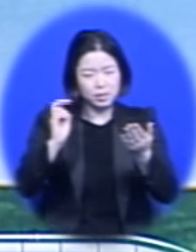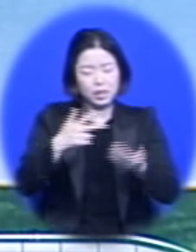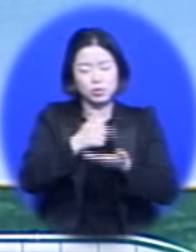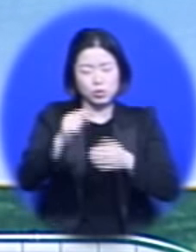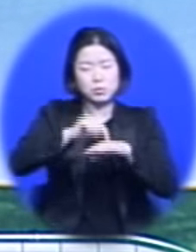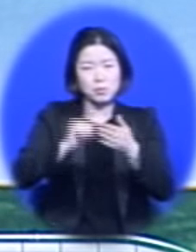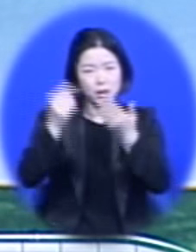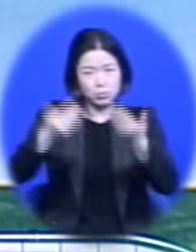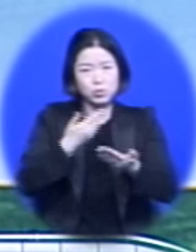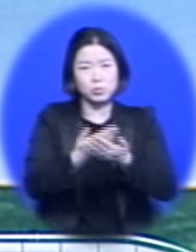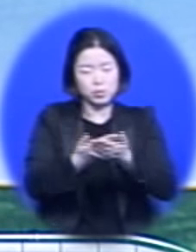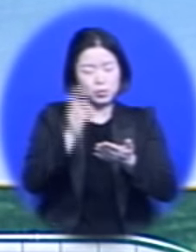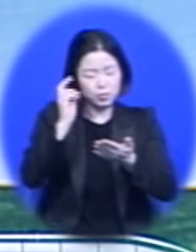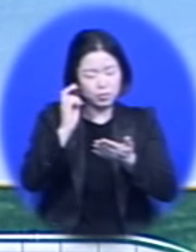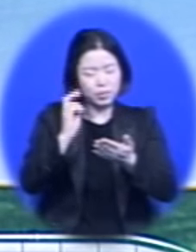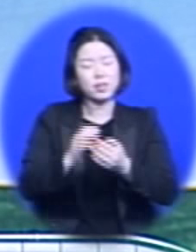주십시오.